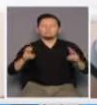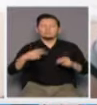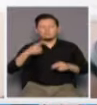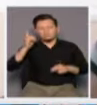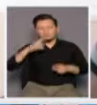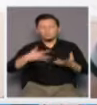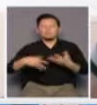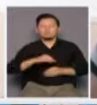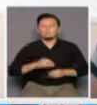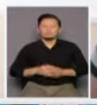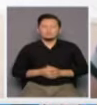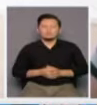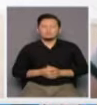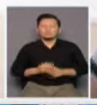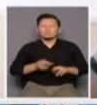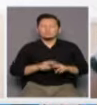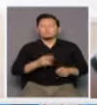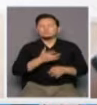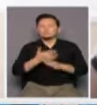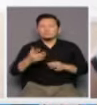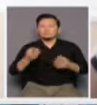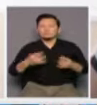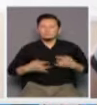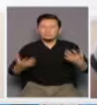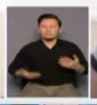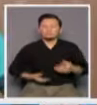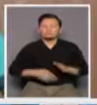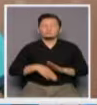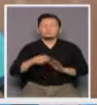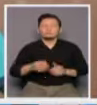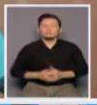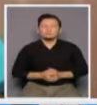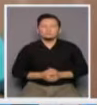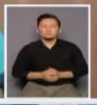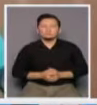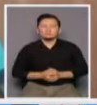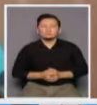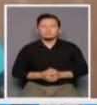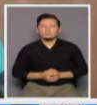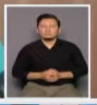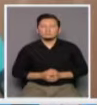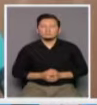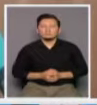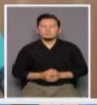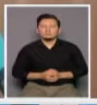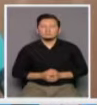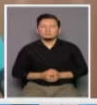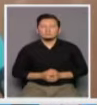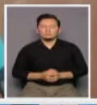білеміз. Бұдан ары қарай да берекелі ғұмыр берсін алла. Әже, деніңіз сау болсын.